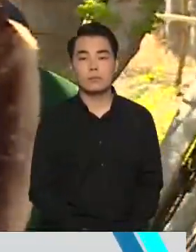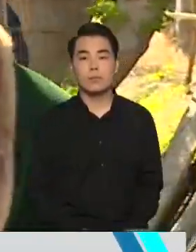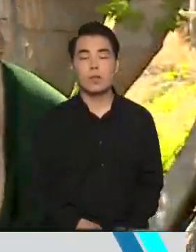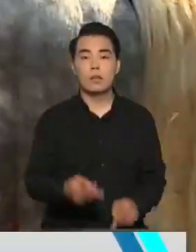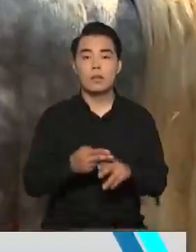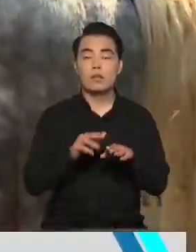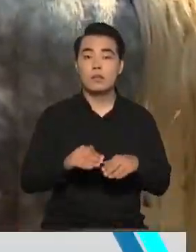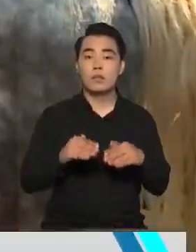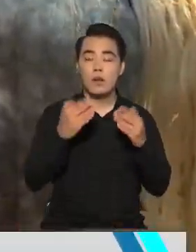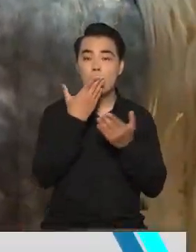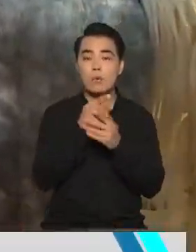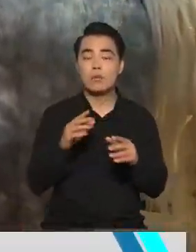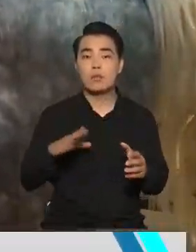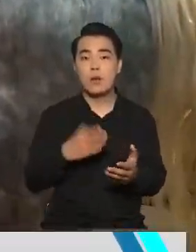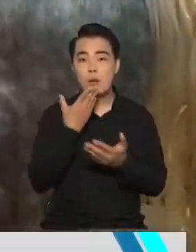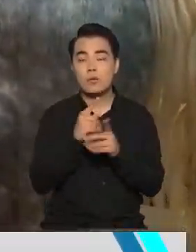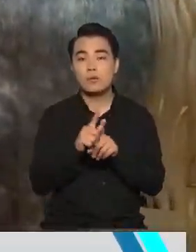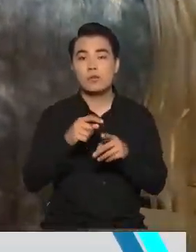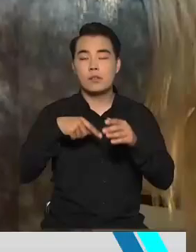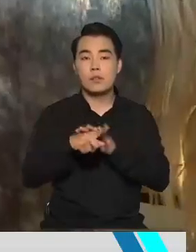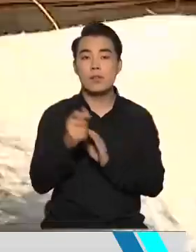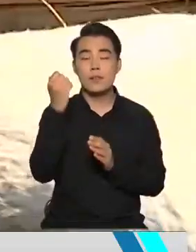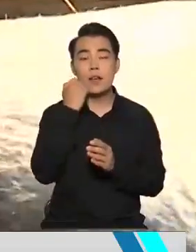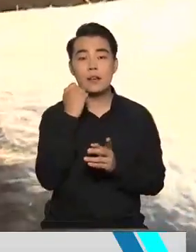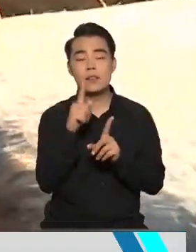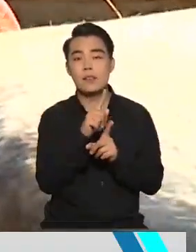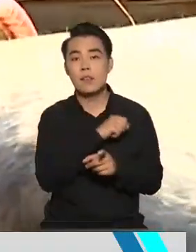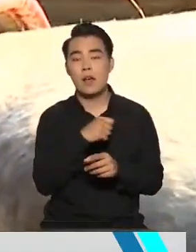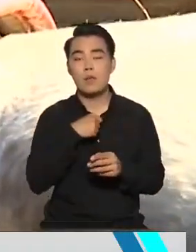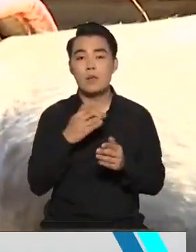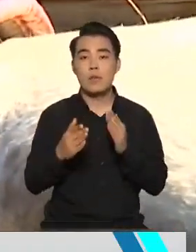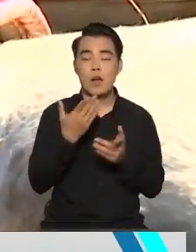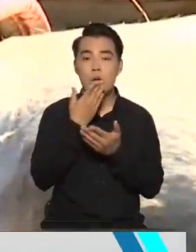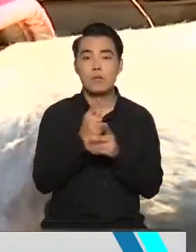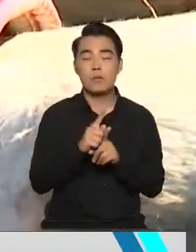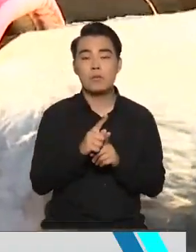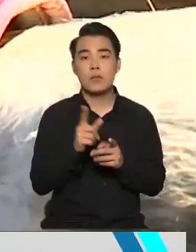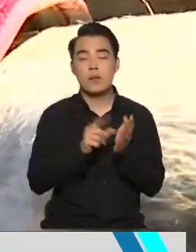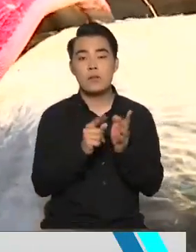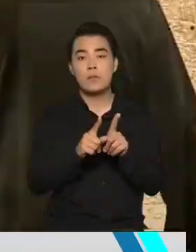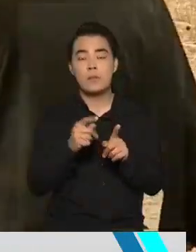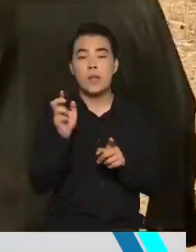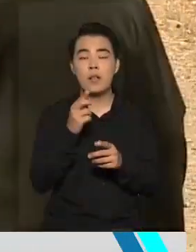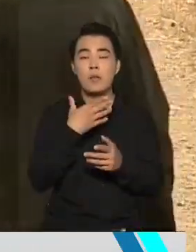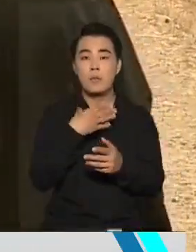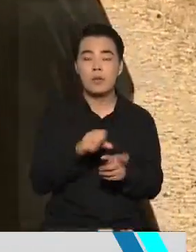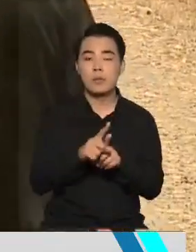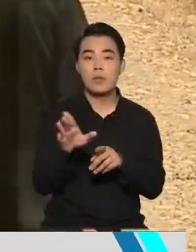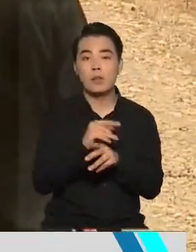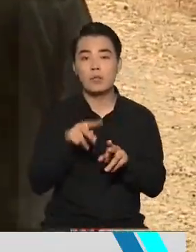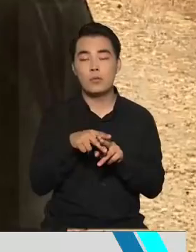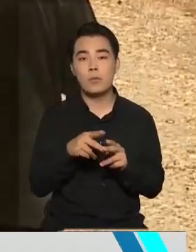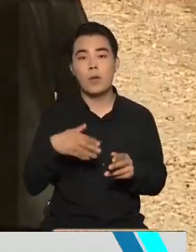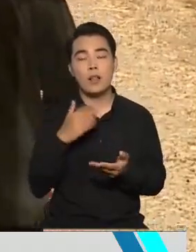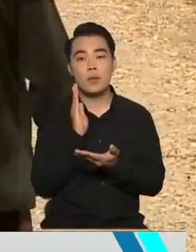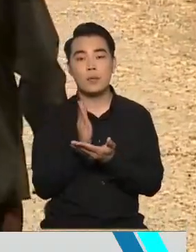Бала күнінен жылқы жалын тартып мінген қалдан қарияның қазірде қимылы ширақ, жүрісі тың. Ақсақал мұның сұры ат үстінен түспей жүруімнің арқасында деп